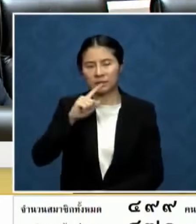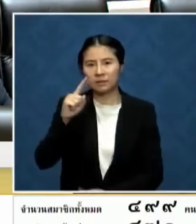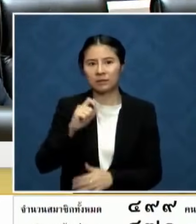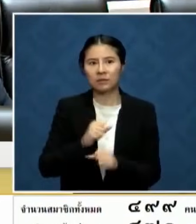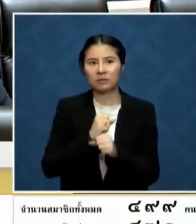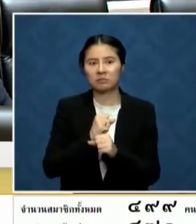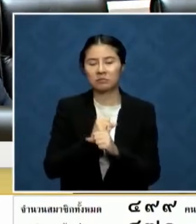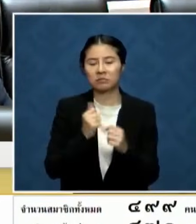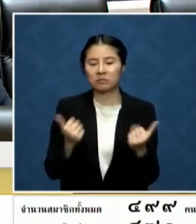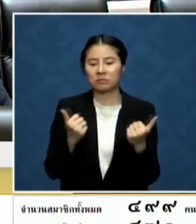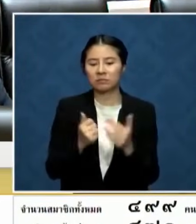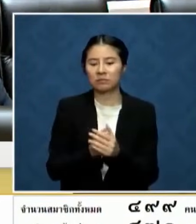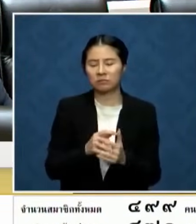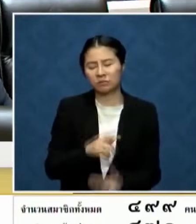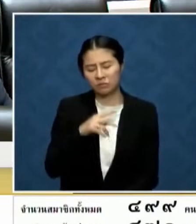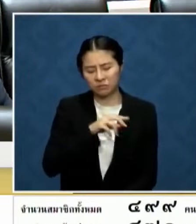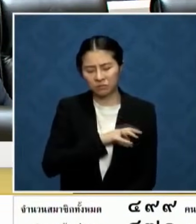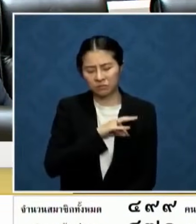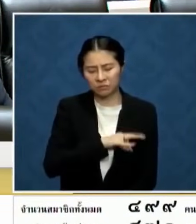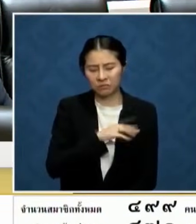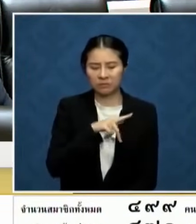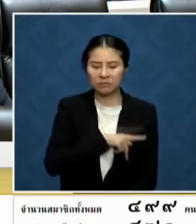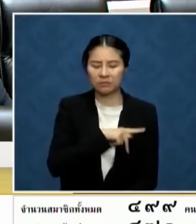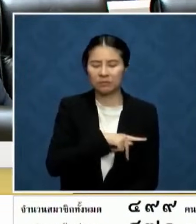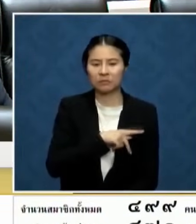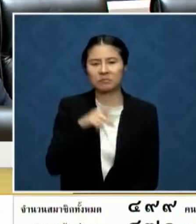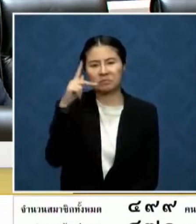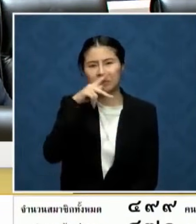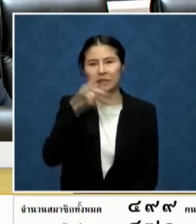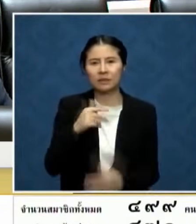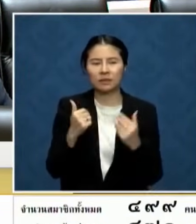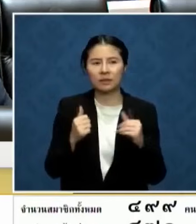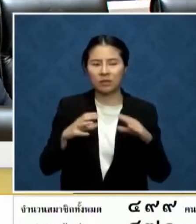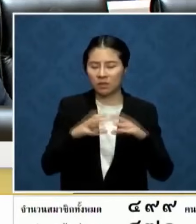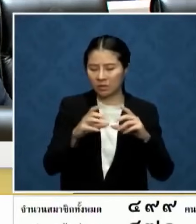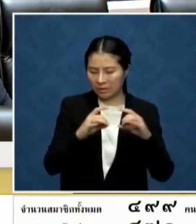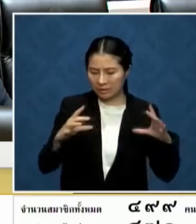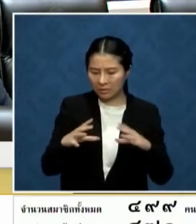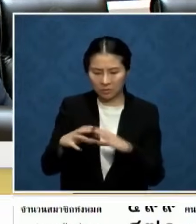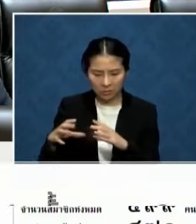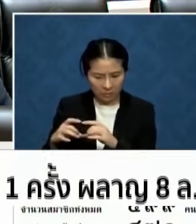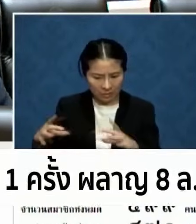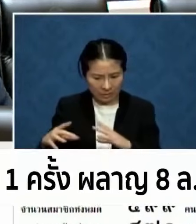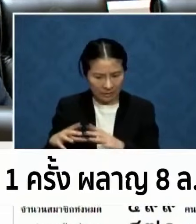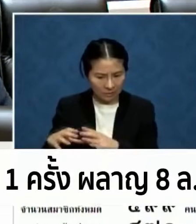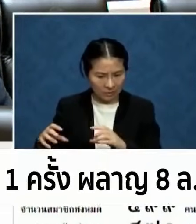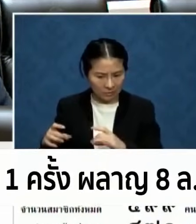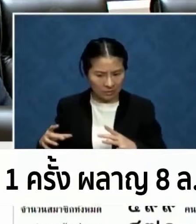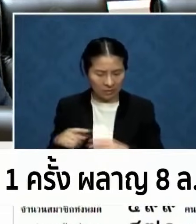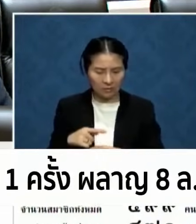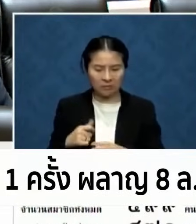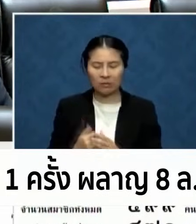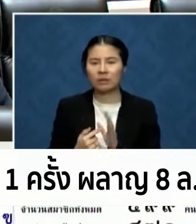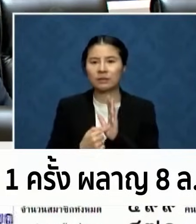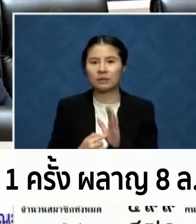ทางรัฐบาลเนี่ยนะครับที่บอกว่าไม่ครบปรากฏว่าฝั่งของคุณอนุสรณ์เอี่ยมสะอาดเนี่ยเหมือนโยนไปให้ว่าทางก้าไกลนี่แหละผิดที่ทำให้